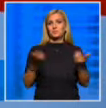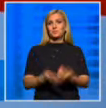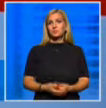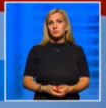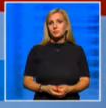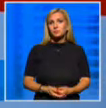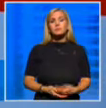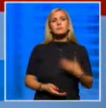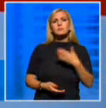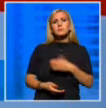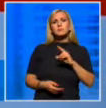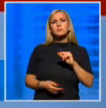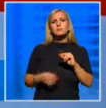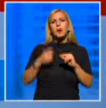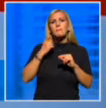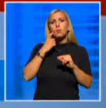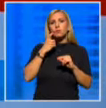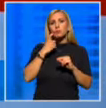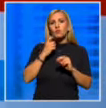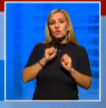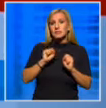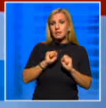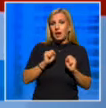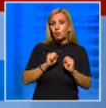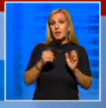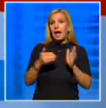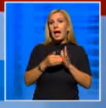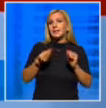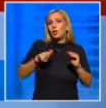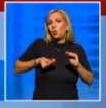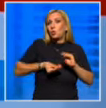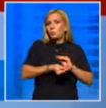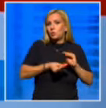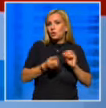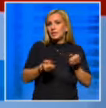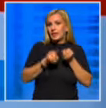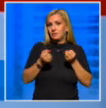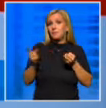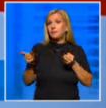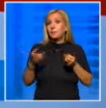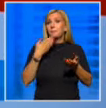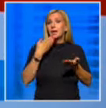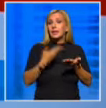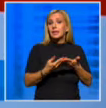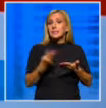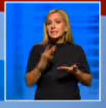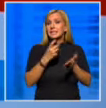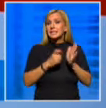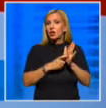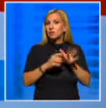Твърдите упорито, че Борисов го е страх от антикорупционни действия. Предлагате тези три закона, които са свързани